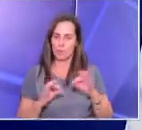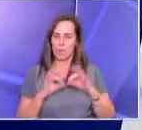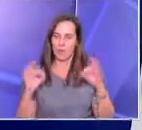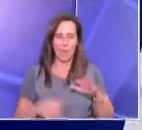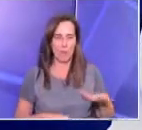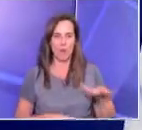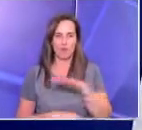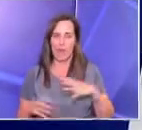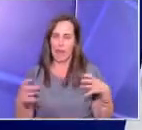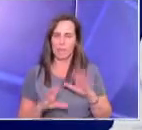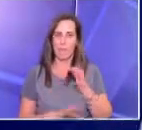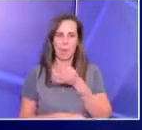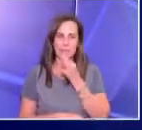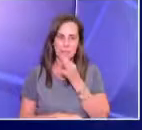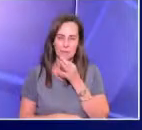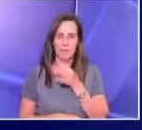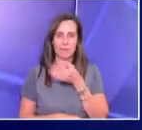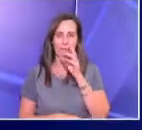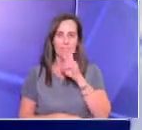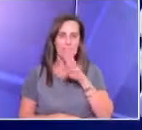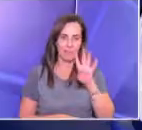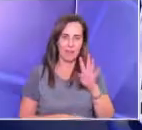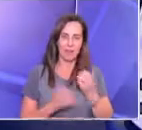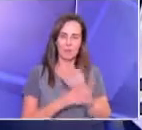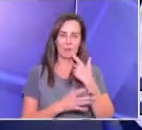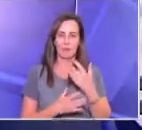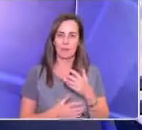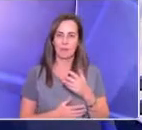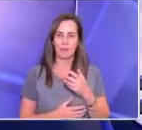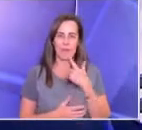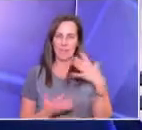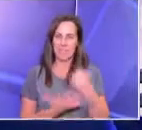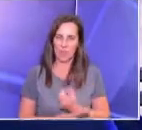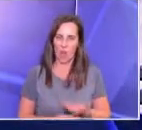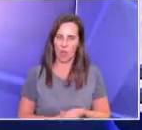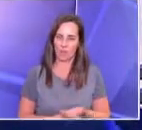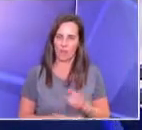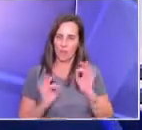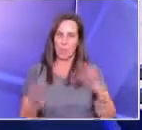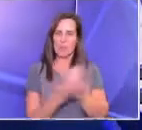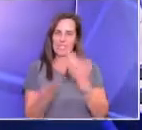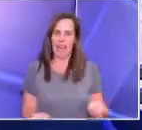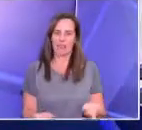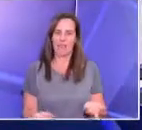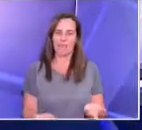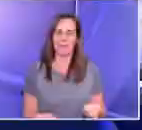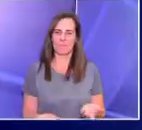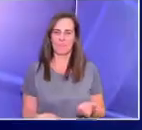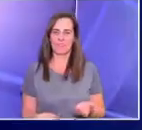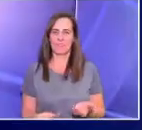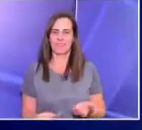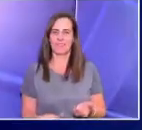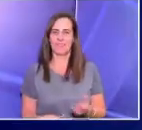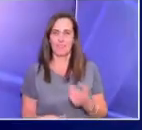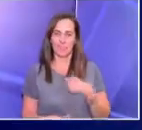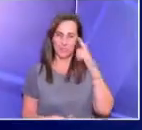מהשטח, חבר'ה מאוד צעירים, בני 24, הקימו אותה לפני עשור. פעם שנייה אומרים ניצחון. אבל לא באמת ניצחתם. רגע, נחלק את זה לשניים, כי אני